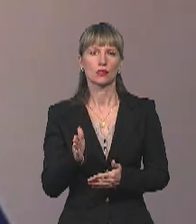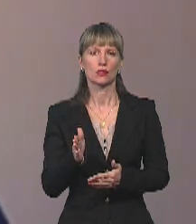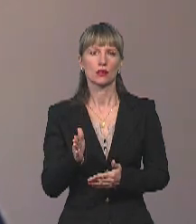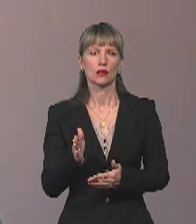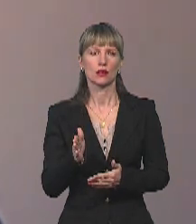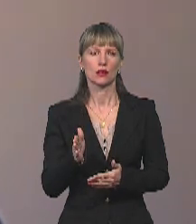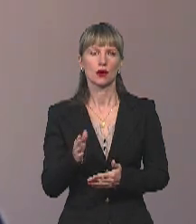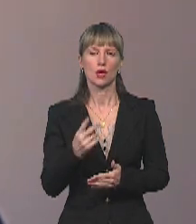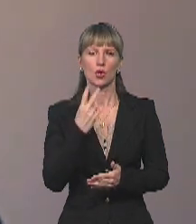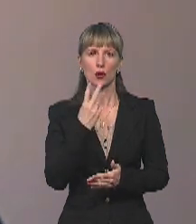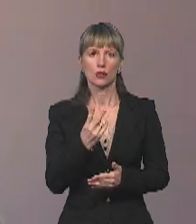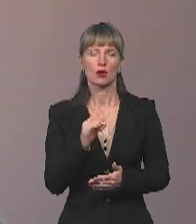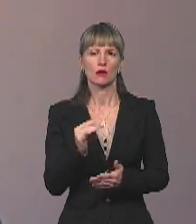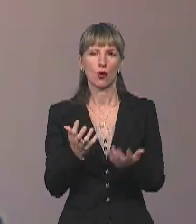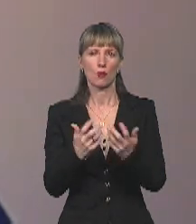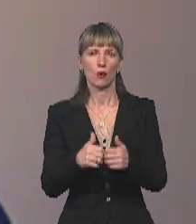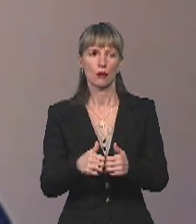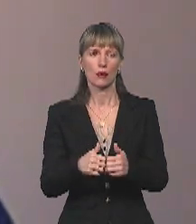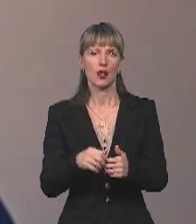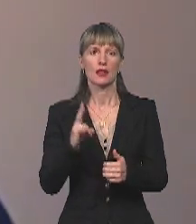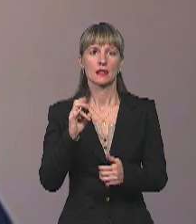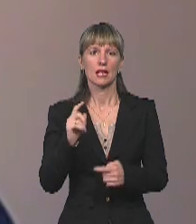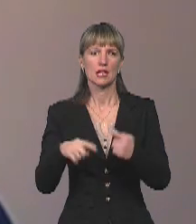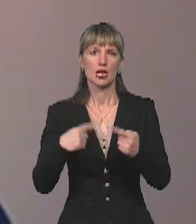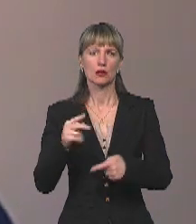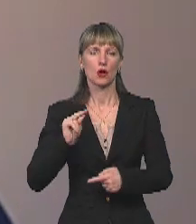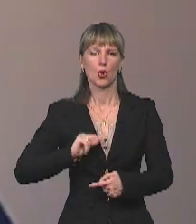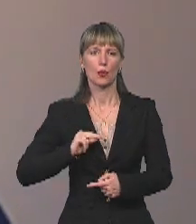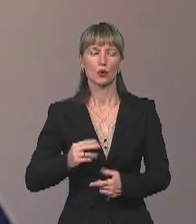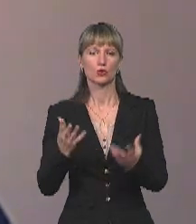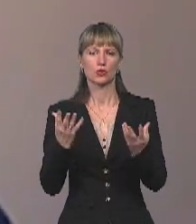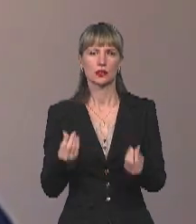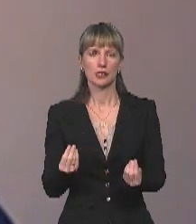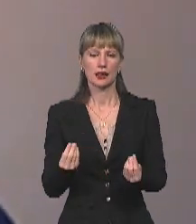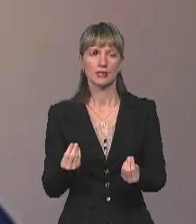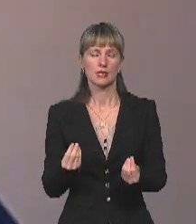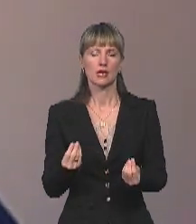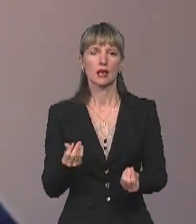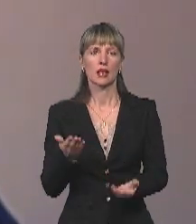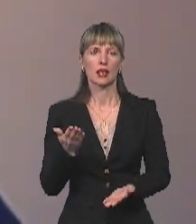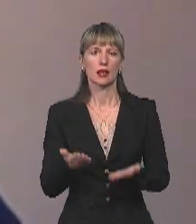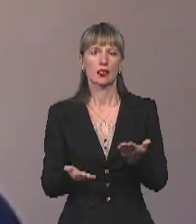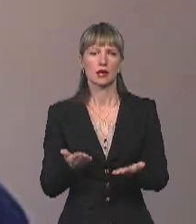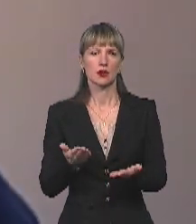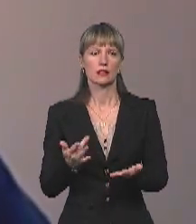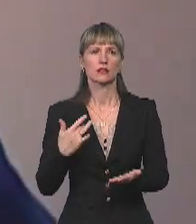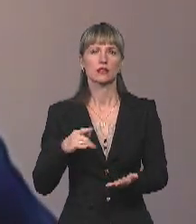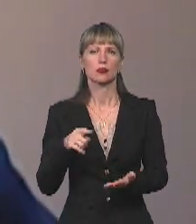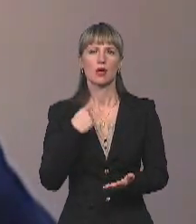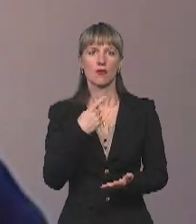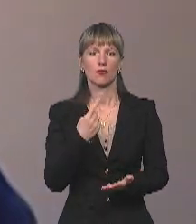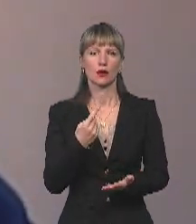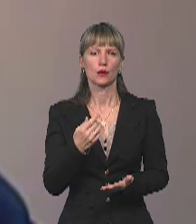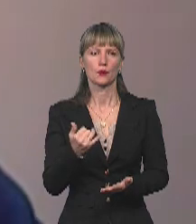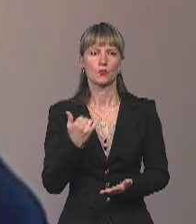будуть розглянуті і оброблені на наступний робочий день. Тобто, якщо я для чого це веду, у